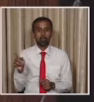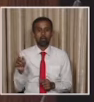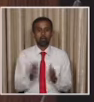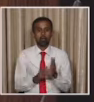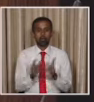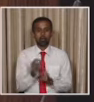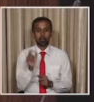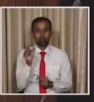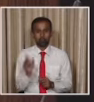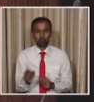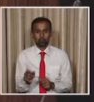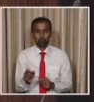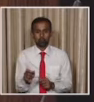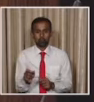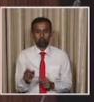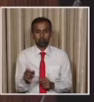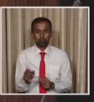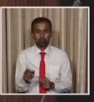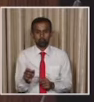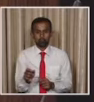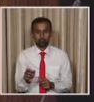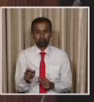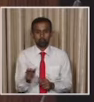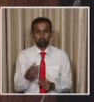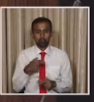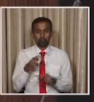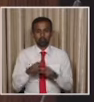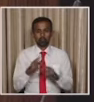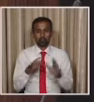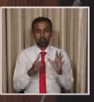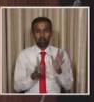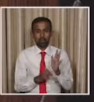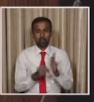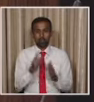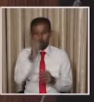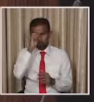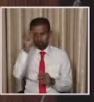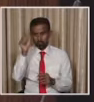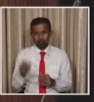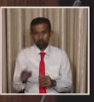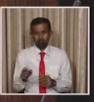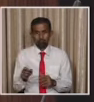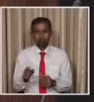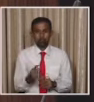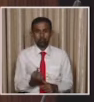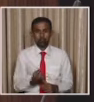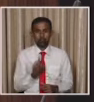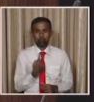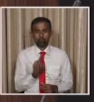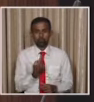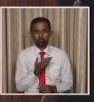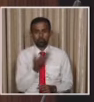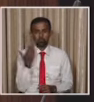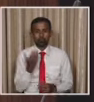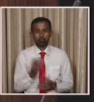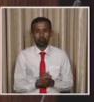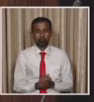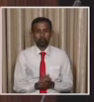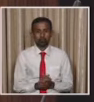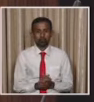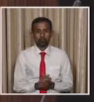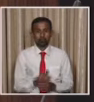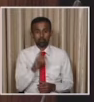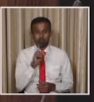ඇමති? ඒ ඇමති තමයි මගේ මිත්‍රය අලි සබ්‍රි. හැබැයි එතුමාට විතරයි මේක කරන්න පුළුවන්. මොකද